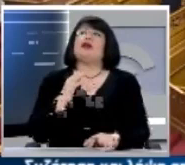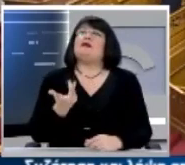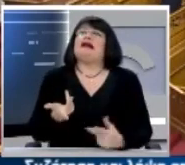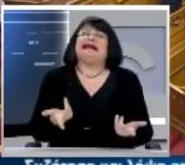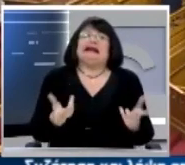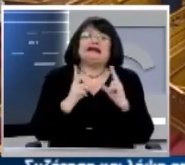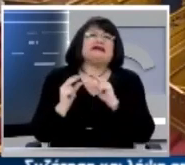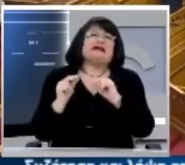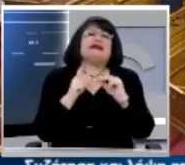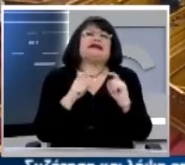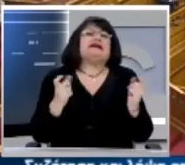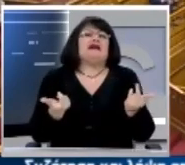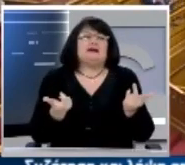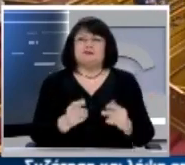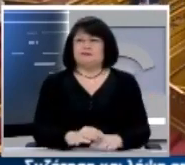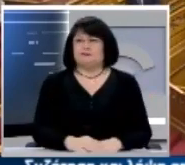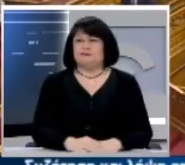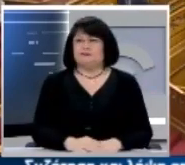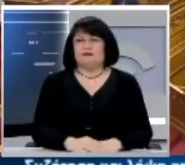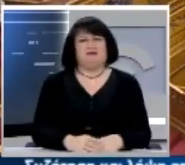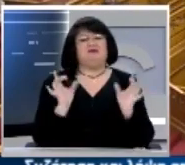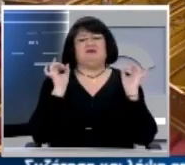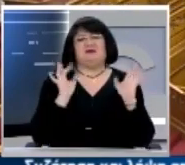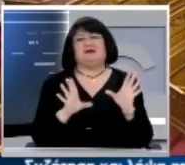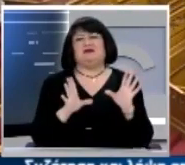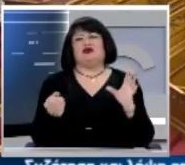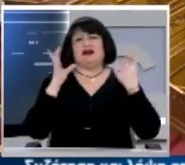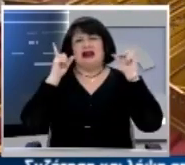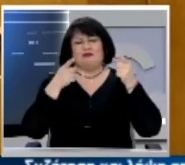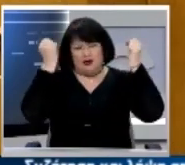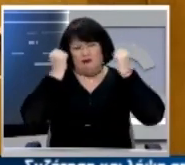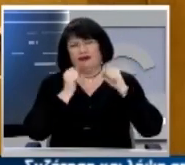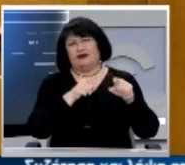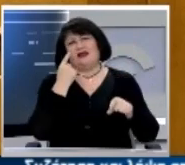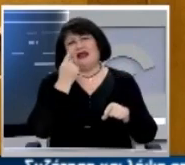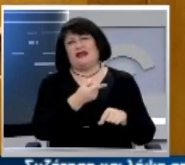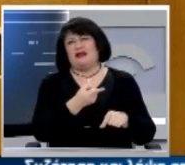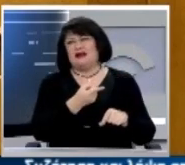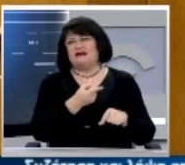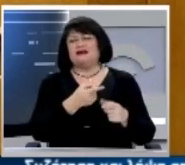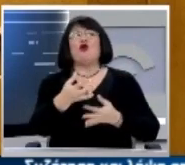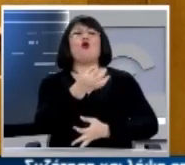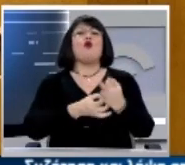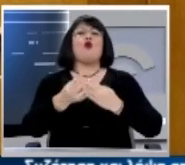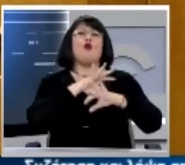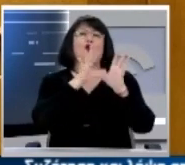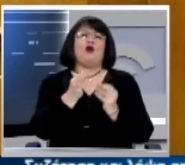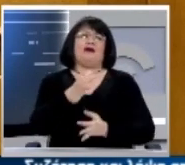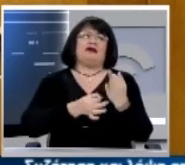σήμερα, ένα φιάσκο δηλαδή για τη Νέα Δημοκρατία και για όλους τους ισχυρισμούς της εδώ